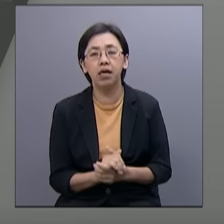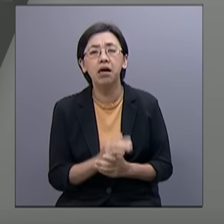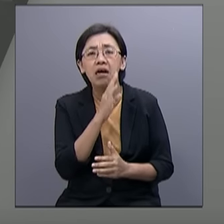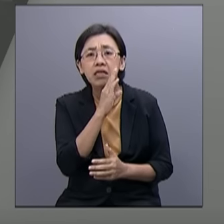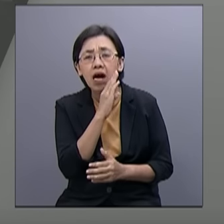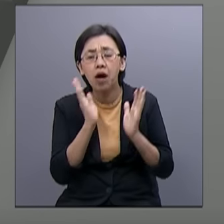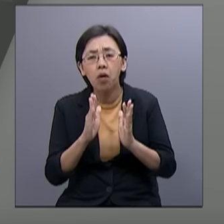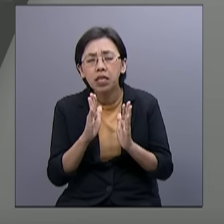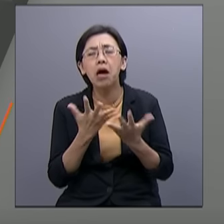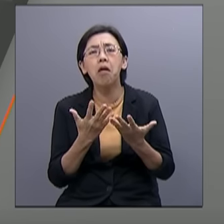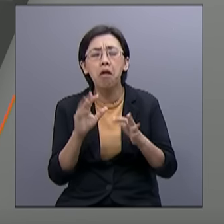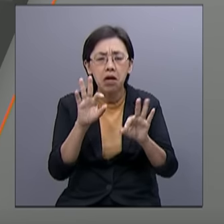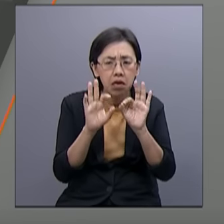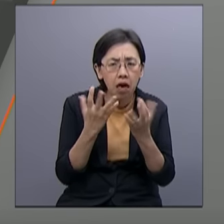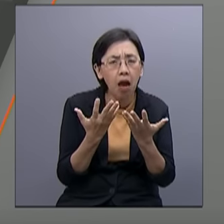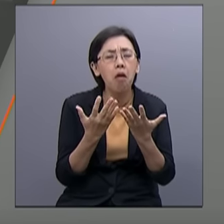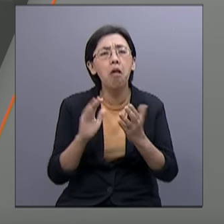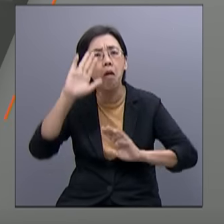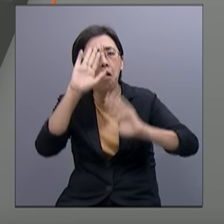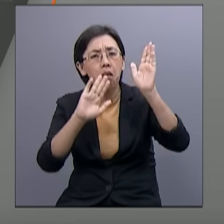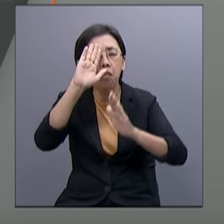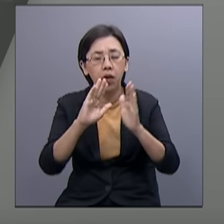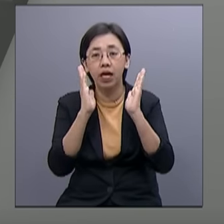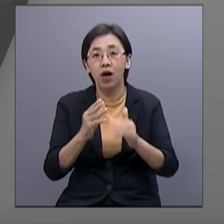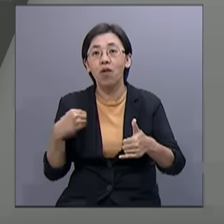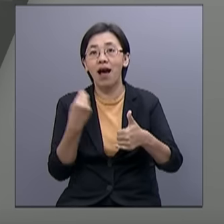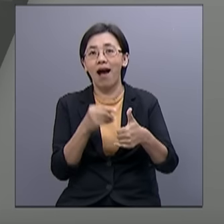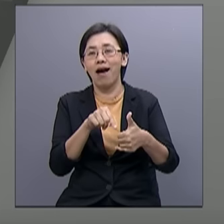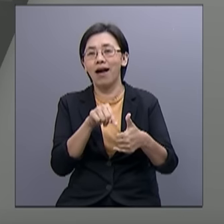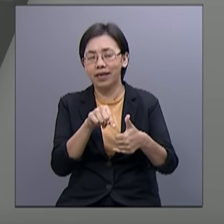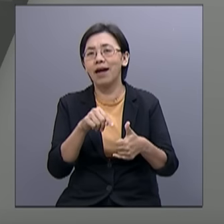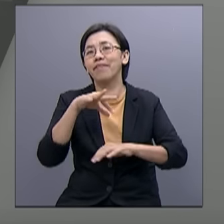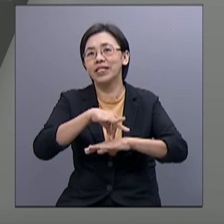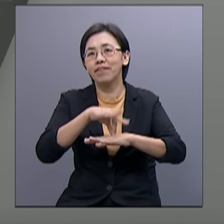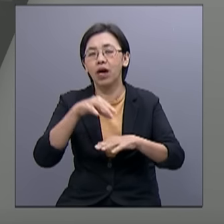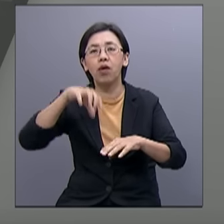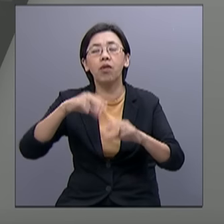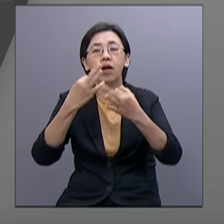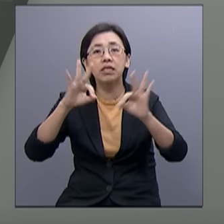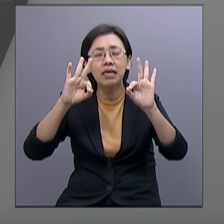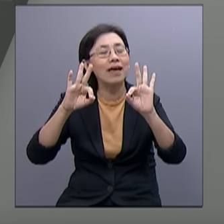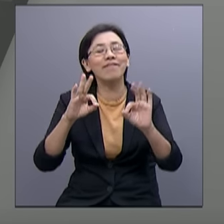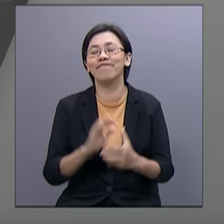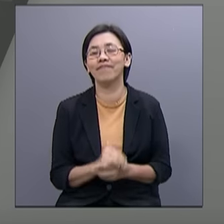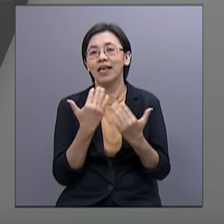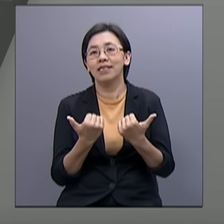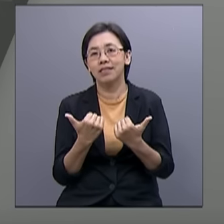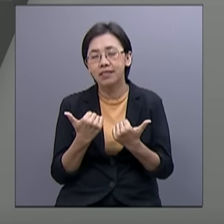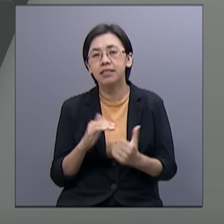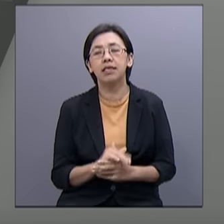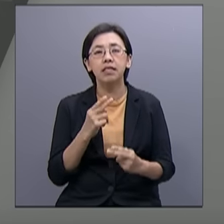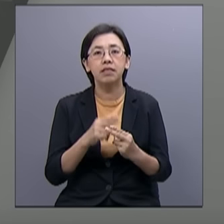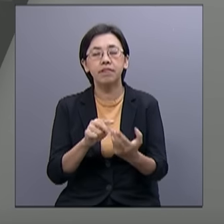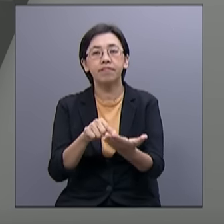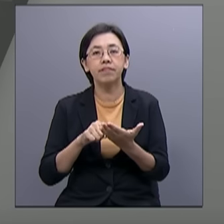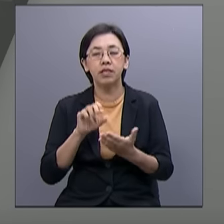งองค์กรอิสระใดๆก็ตามเนี่ยอาจารย์มองว่าจริงๆก็มาผ่านตามองค์กรแต่ละองค์กรนั้นอยู่แล้วนะในการที่จะเสนอชื่อเข้ามาให้วุ